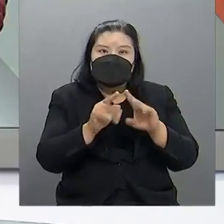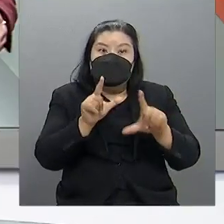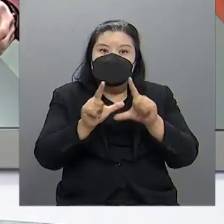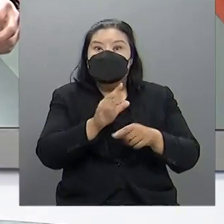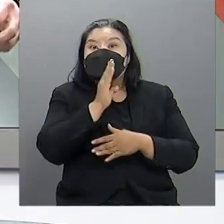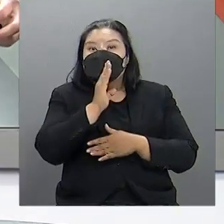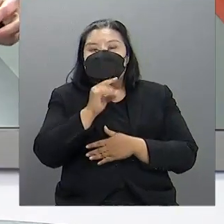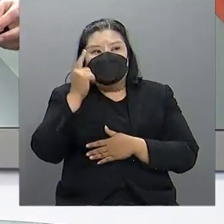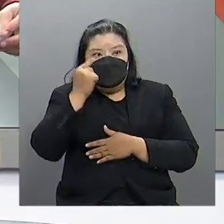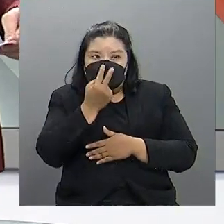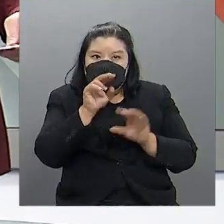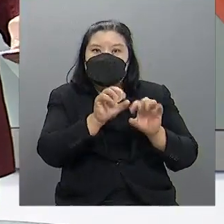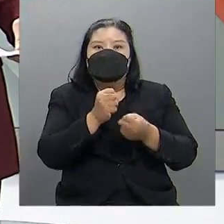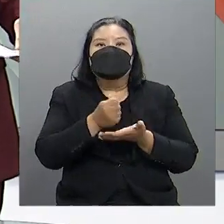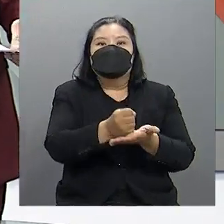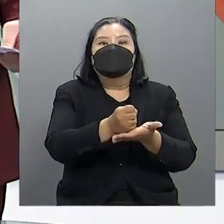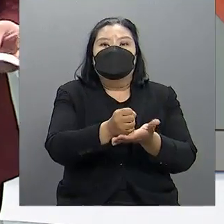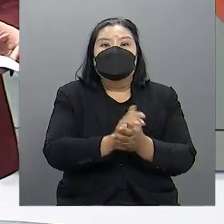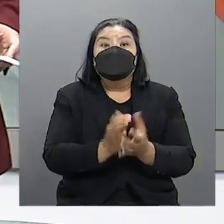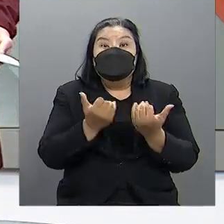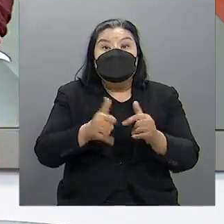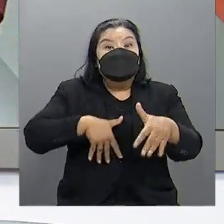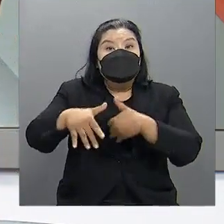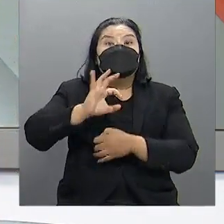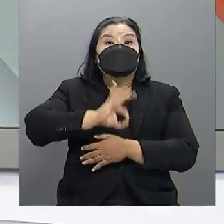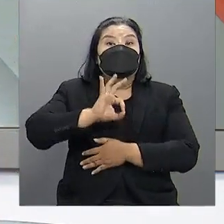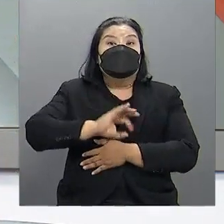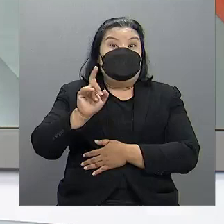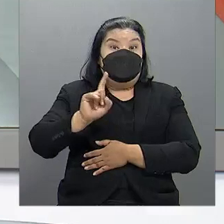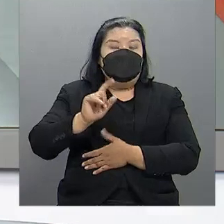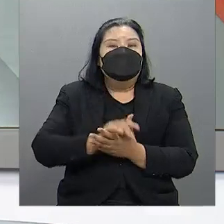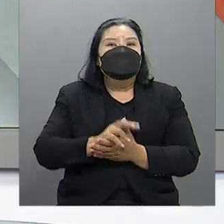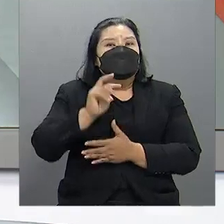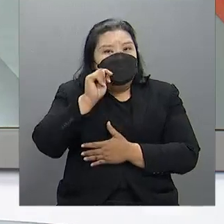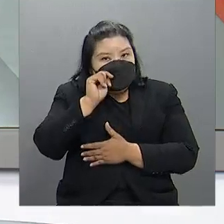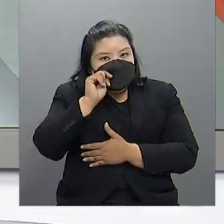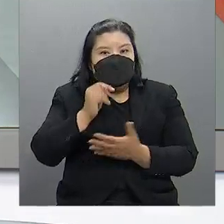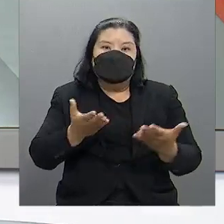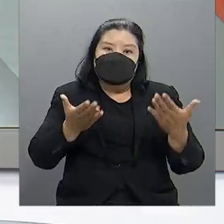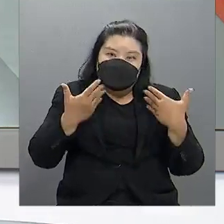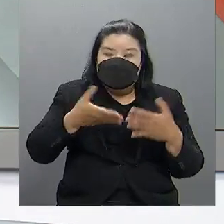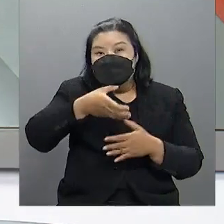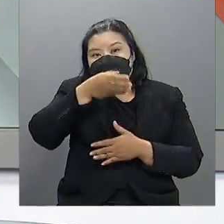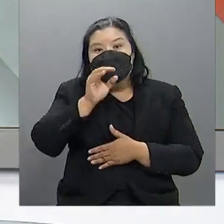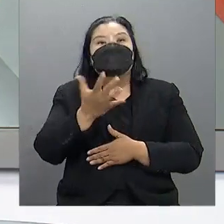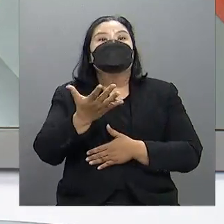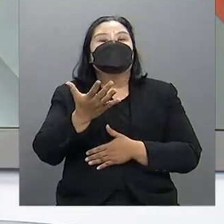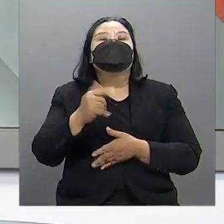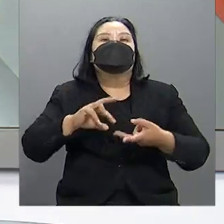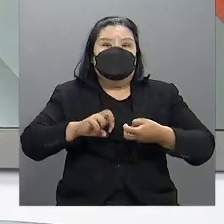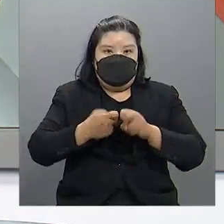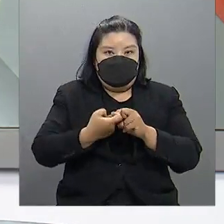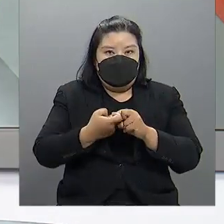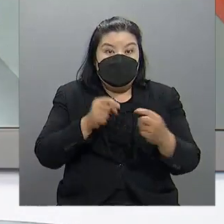ฟังเสียงสะท้อนจากพี่น้องประชาชนกันต่อนะครับการขาดแคลนน้ำอุปโภคบริโภคในชุมชนนี่ก็ถือว่าเป็นปัญหาหนึ่งที่อบต.เองต้องเข้าไป